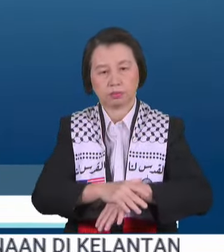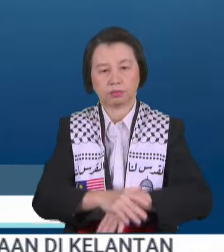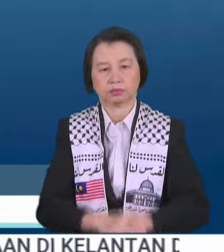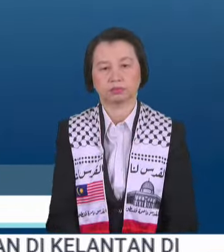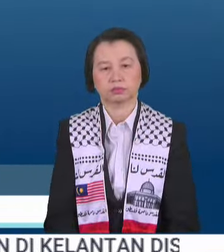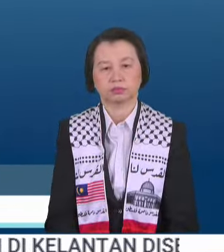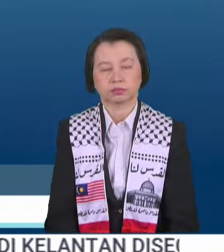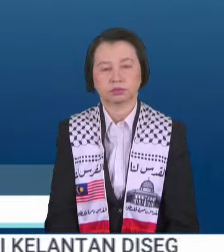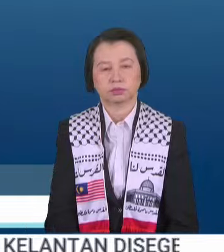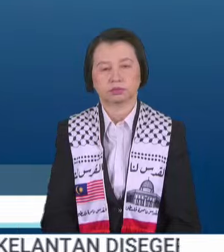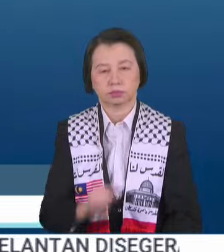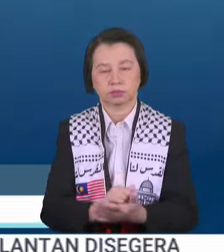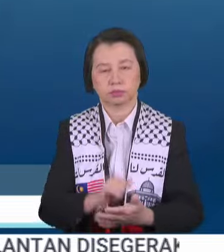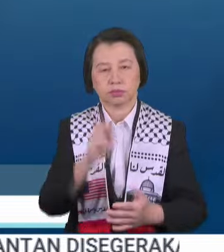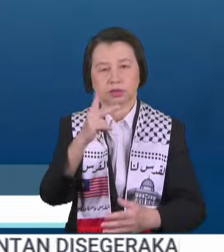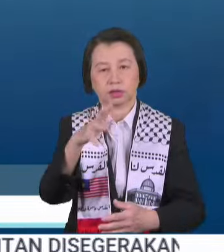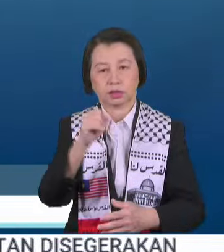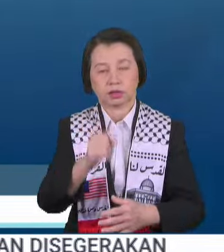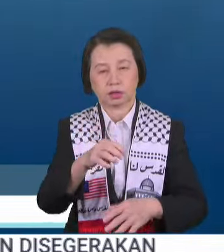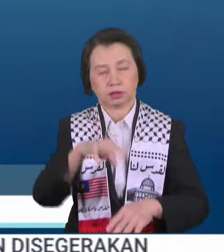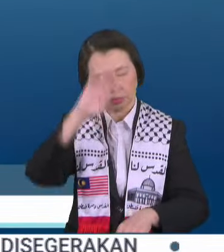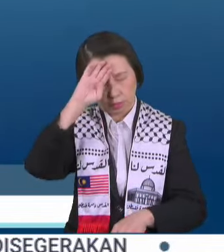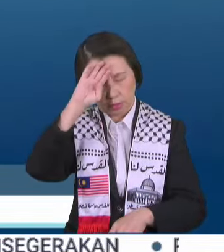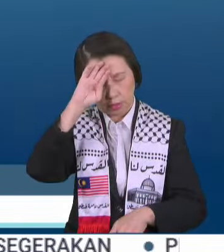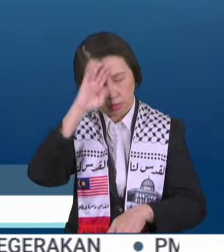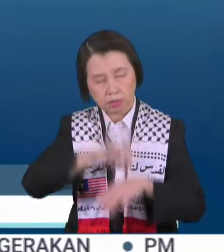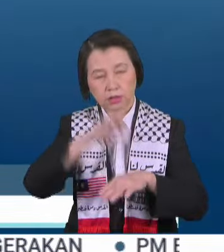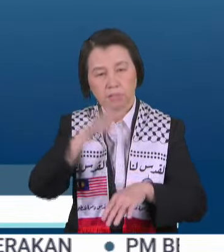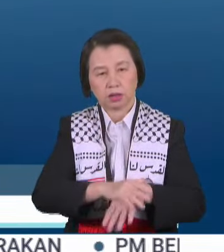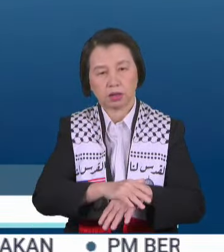MI17. Kumulatif kes demam denggi yang dilaporkan adalah